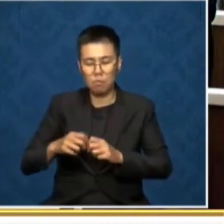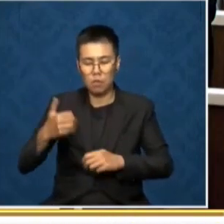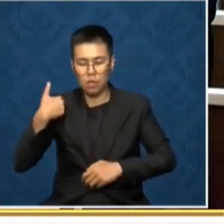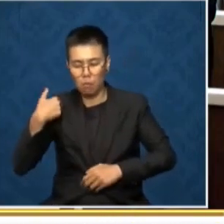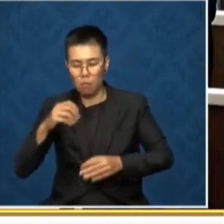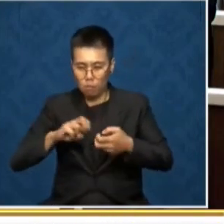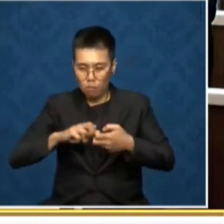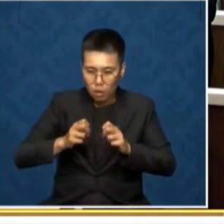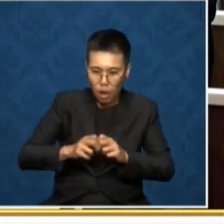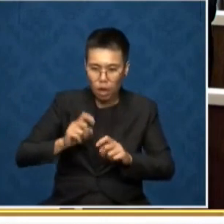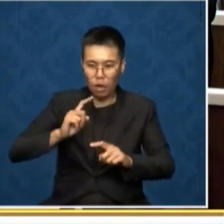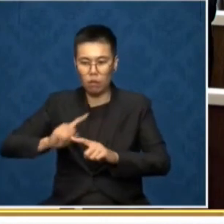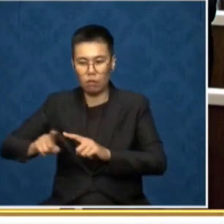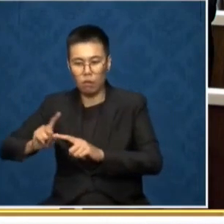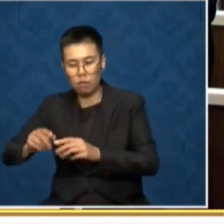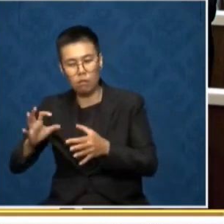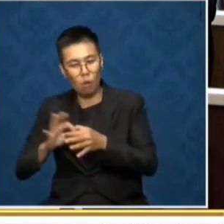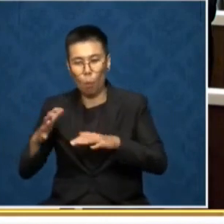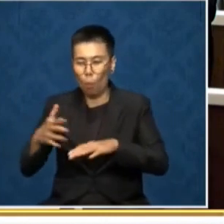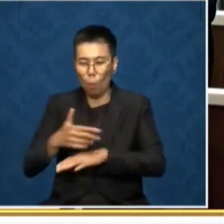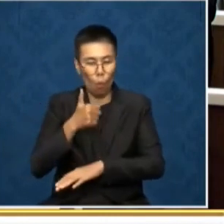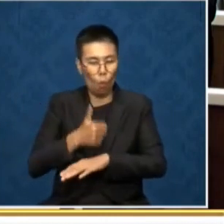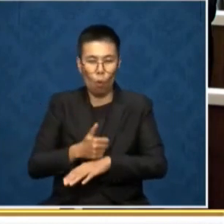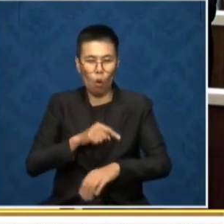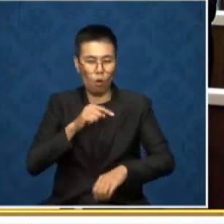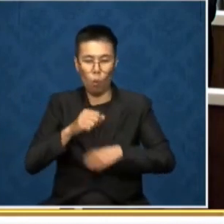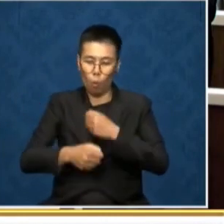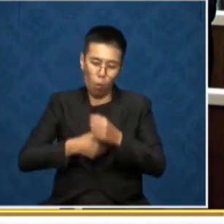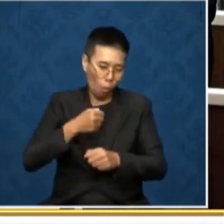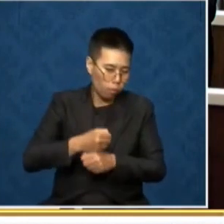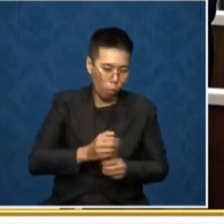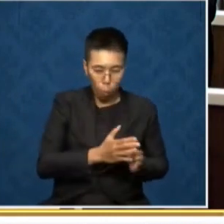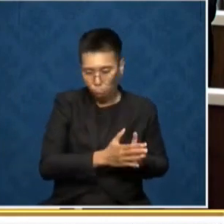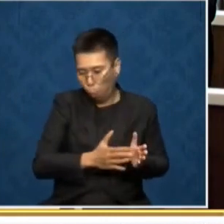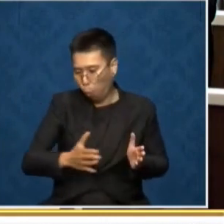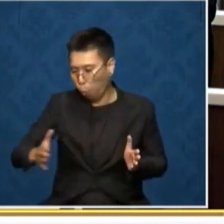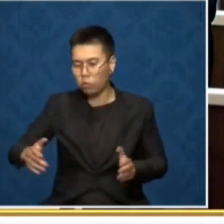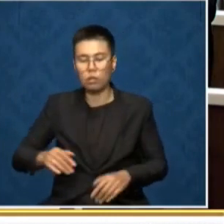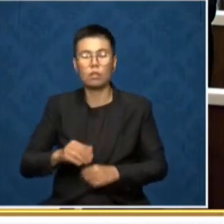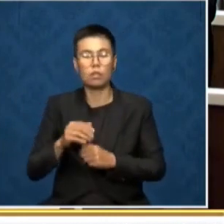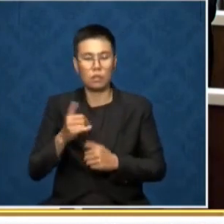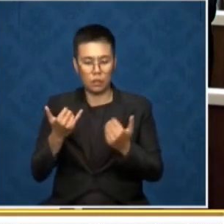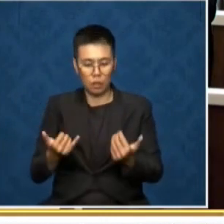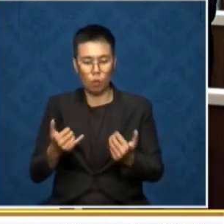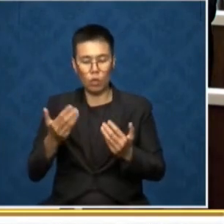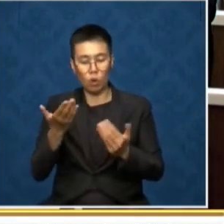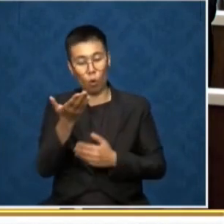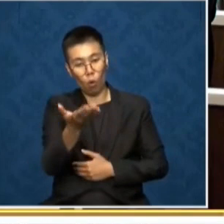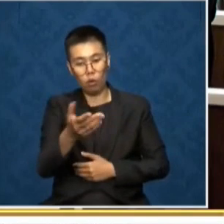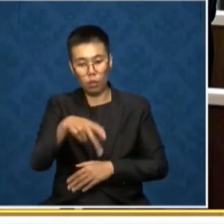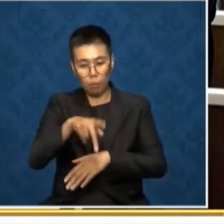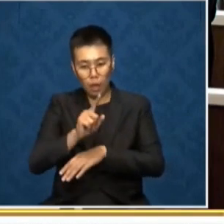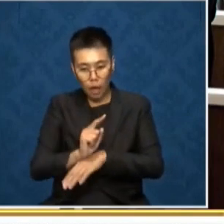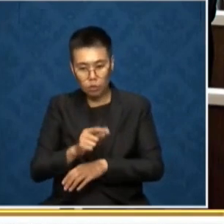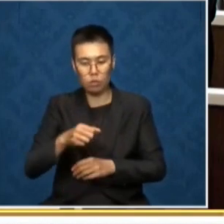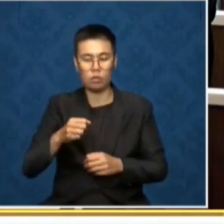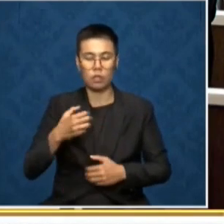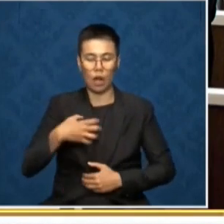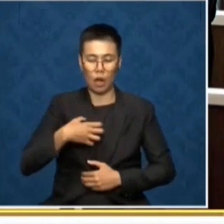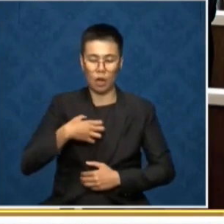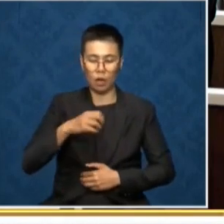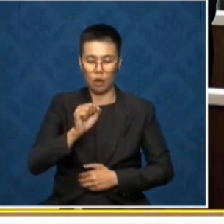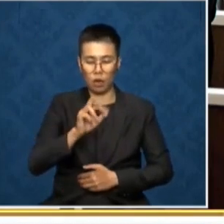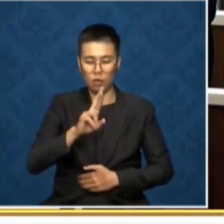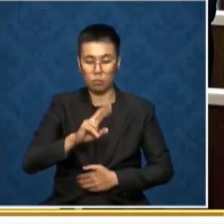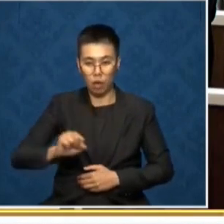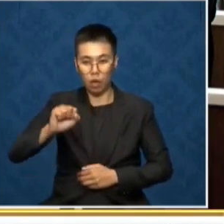ทำให้เรามีปัญหาทางการเมืองมาอย่างยาวนานนะครับเพราะฉะนั้นเองวันนี้ผมขอท่านประธานนะครับว่าขอให้สภา